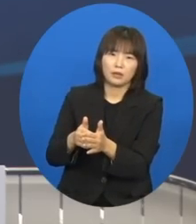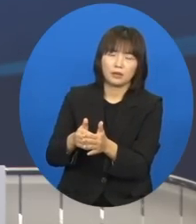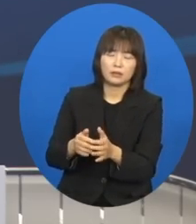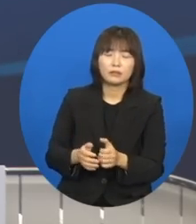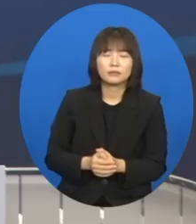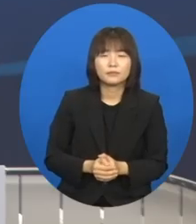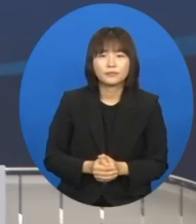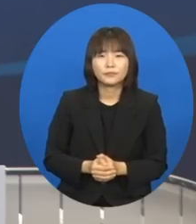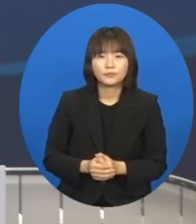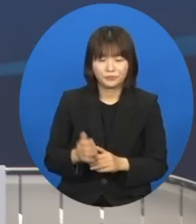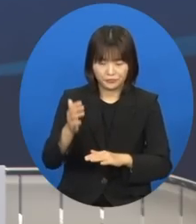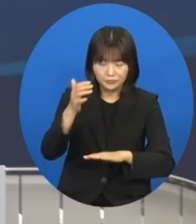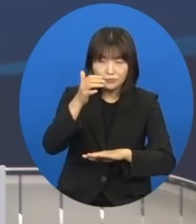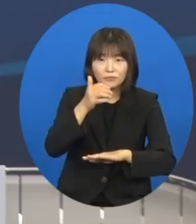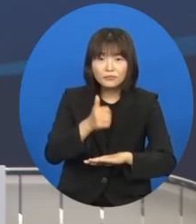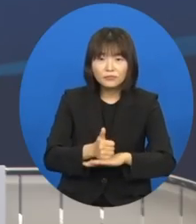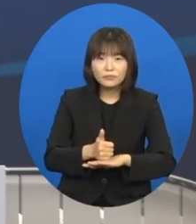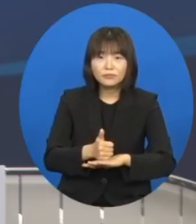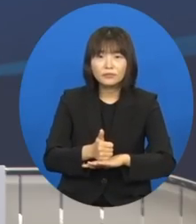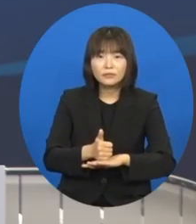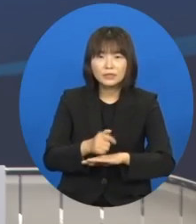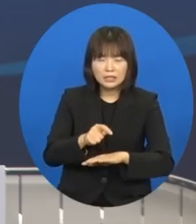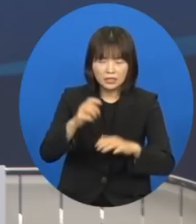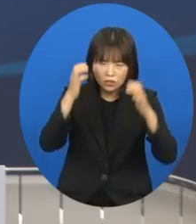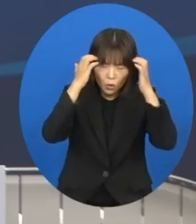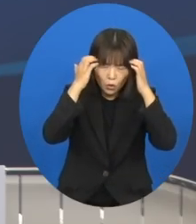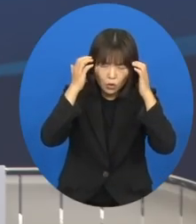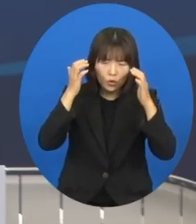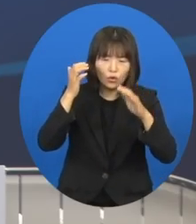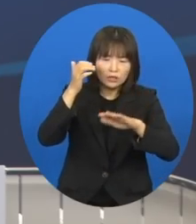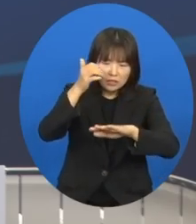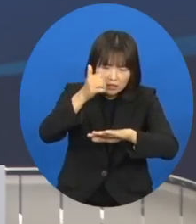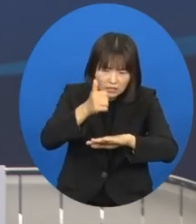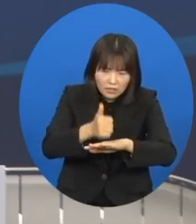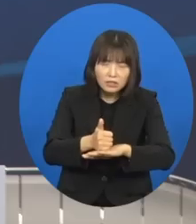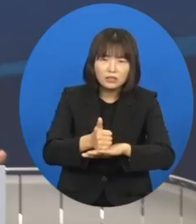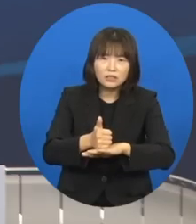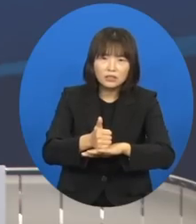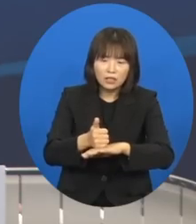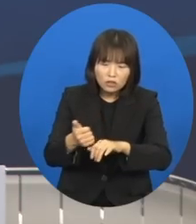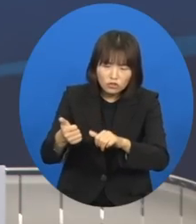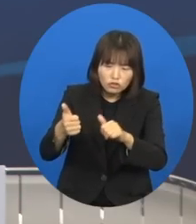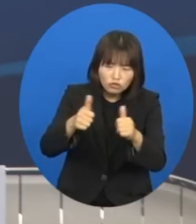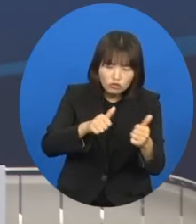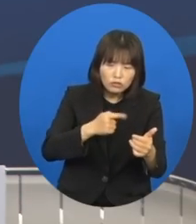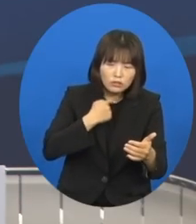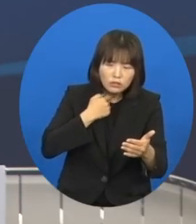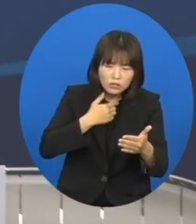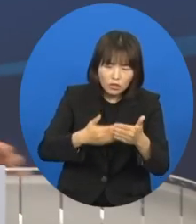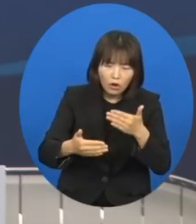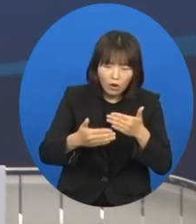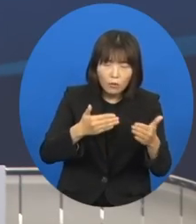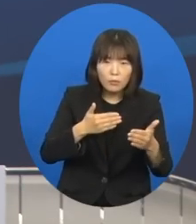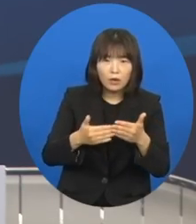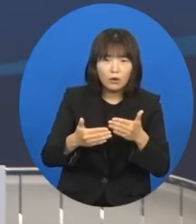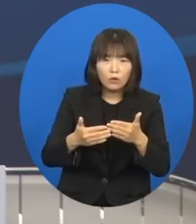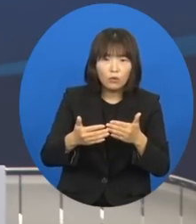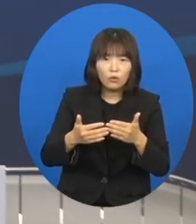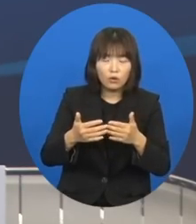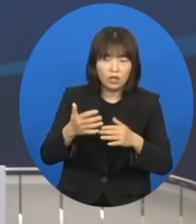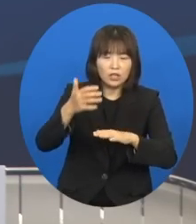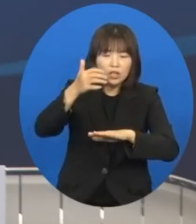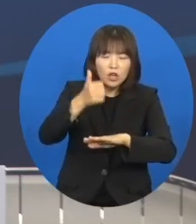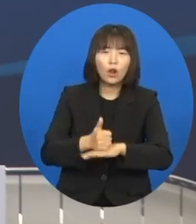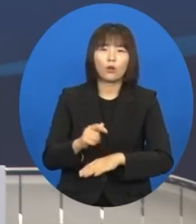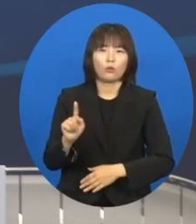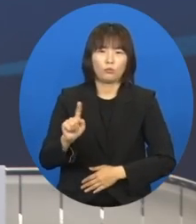결국은 제가 그 고통의 끝자락에 죽음을 경험하게 되면서 내린 결론은